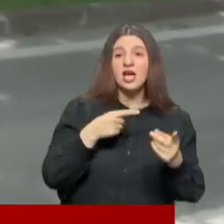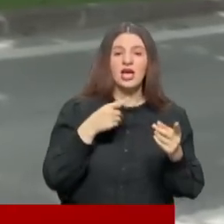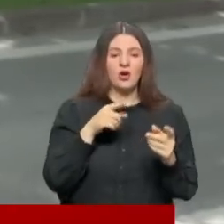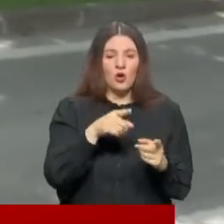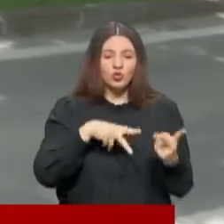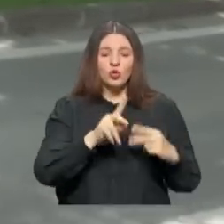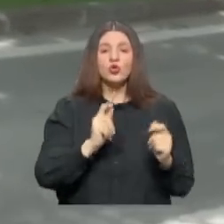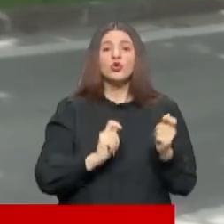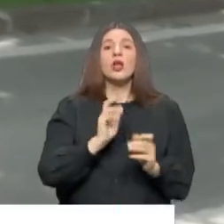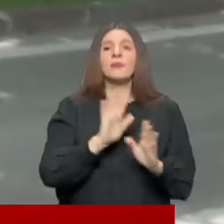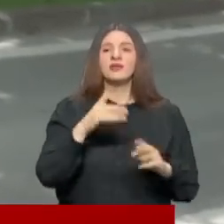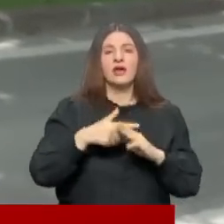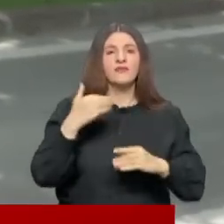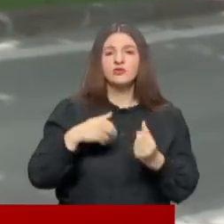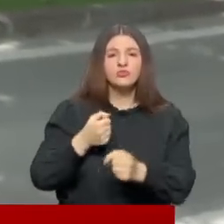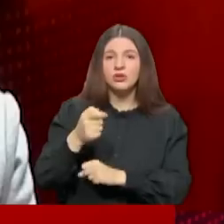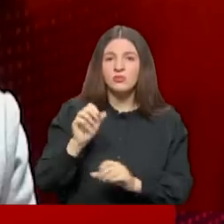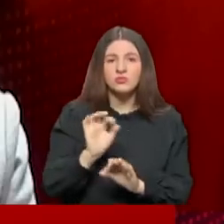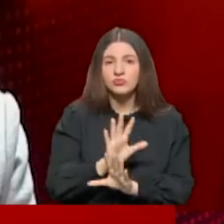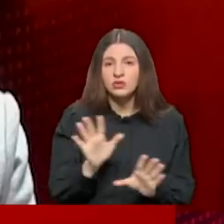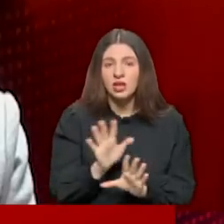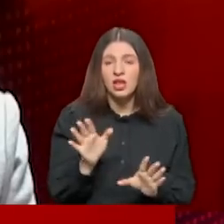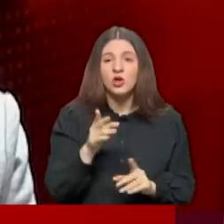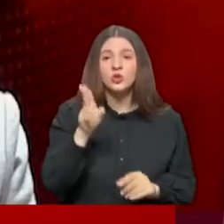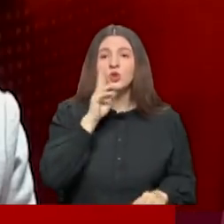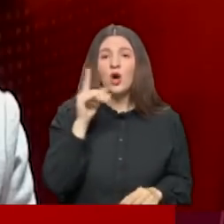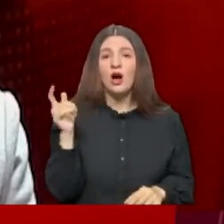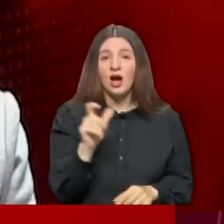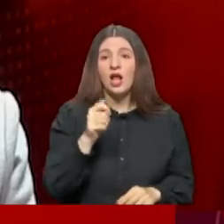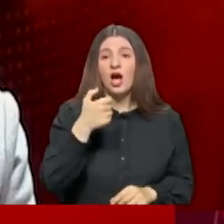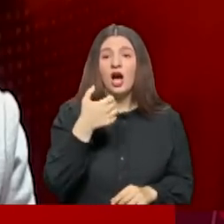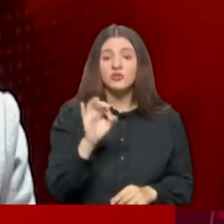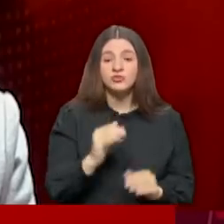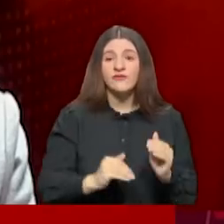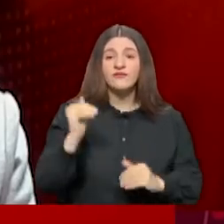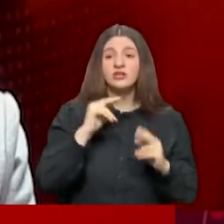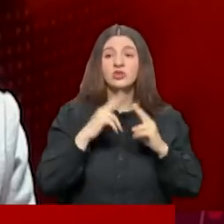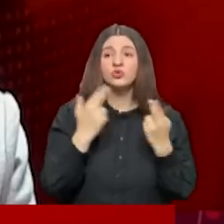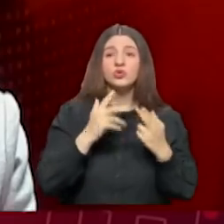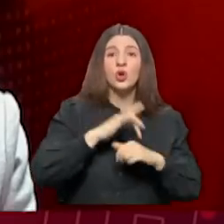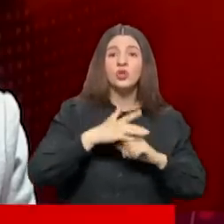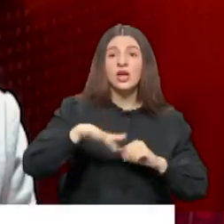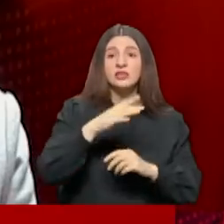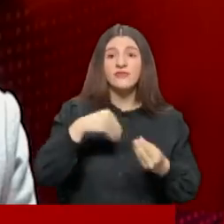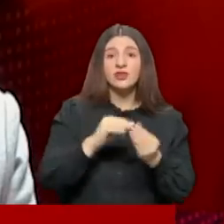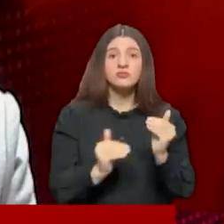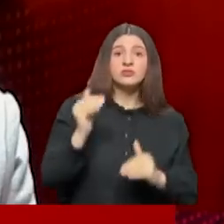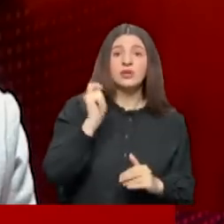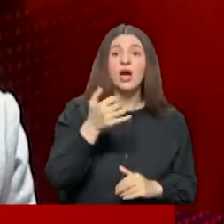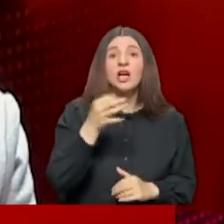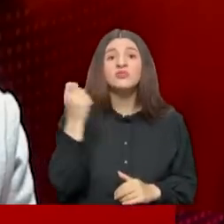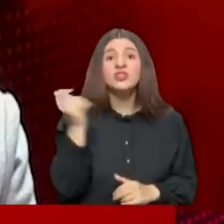silahını kullanmadan enflasyona mücadele etmek mümkün değil. Son aylarda 60'tan fazla dünya ülkesi faiz artırımı yaptı. 60